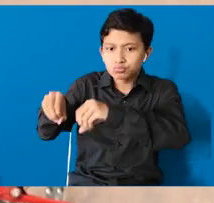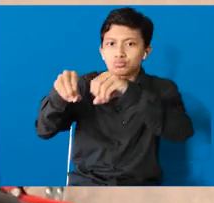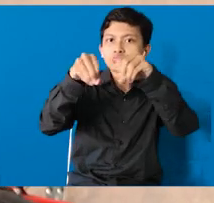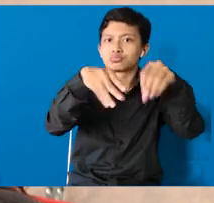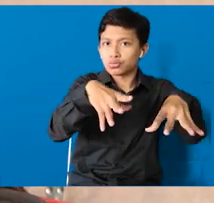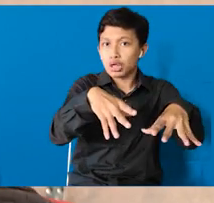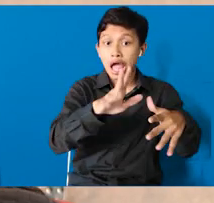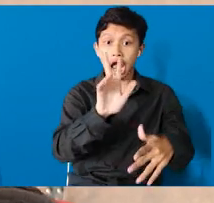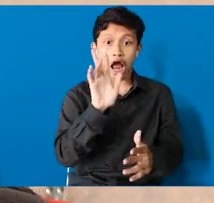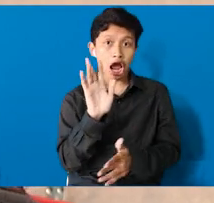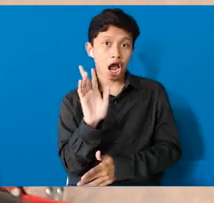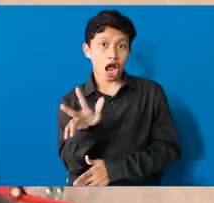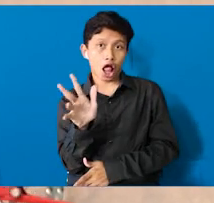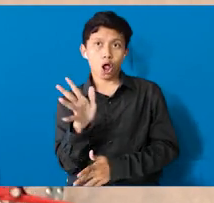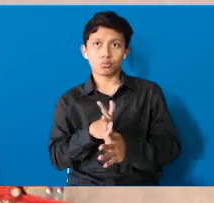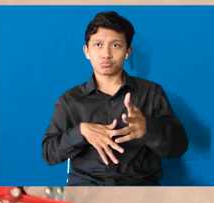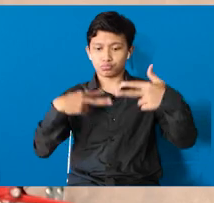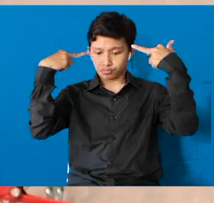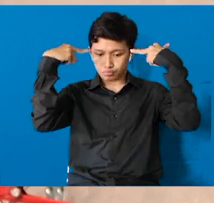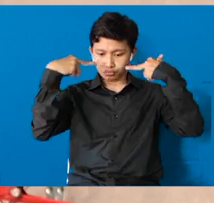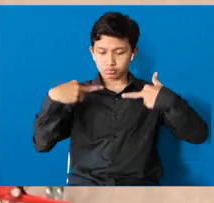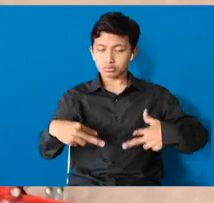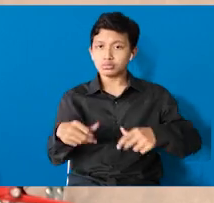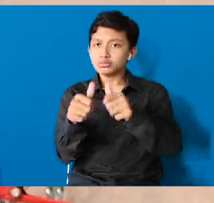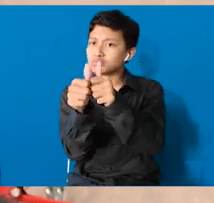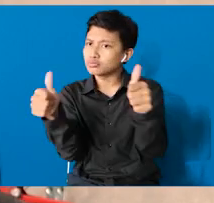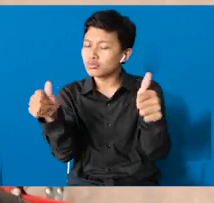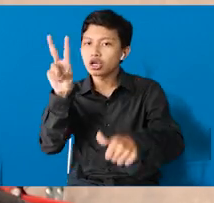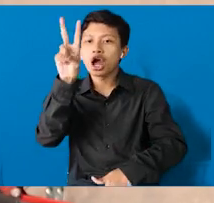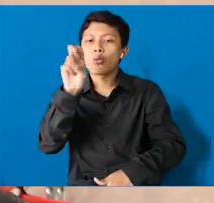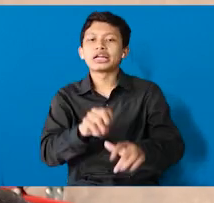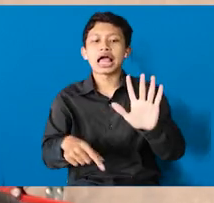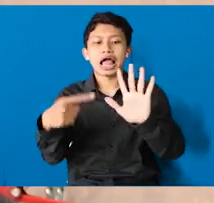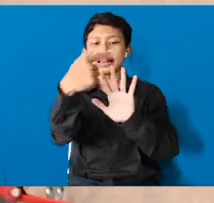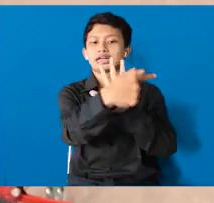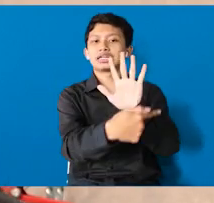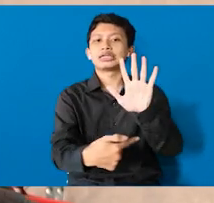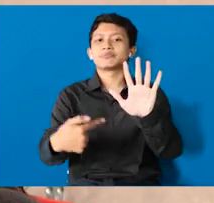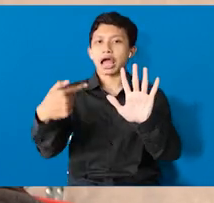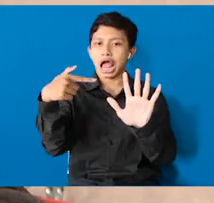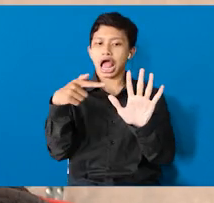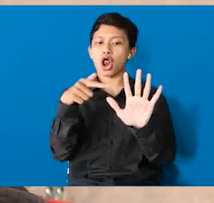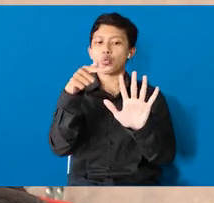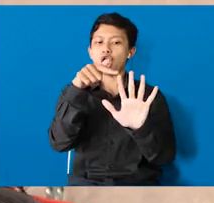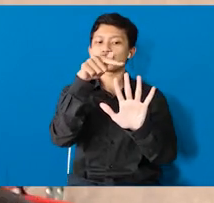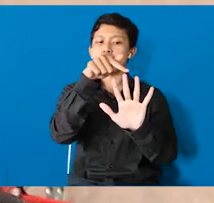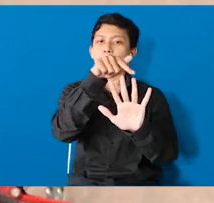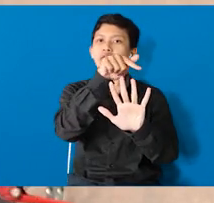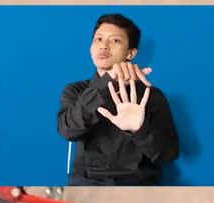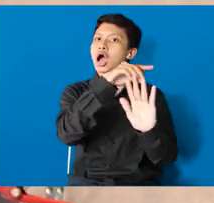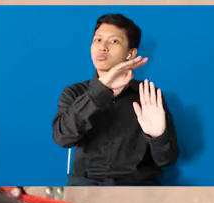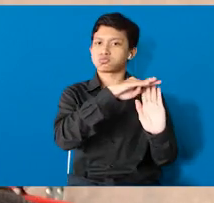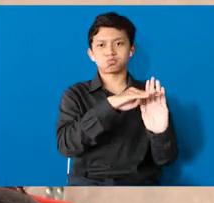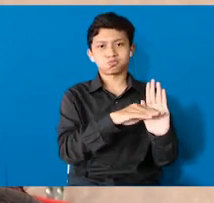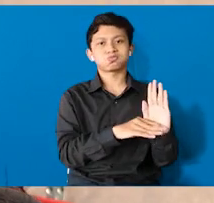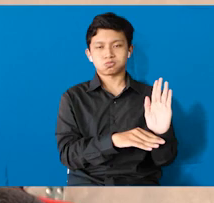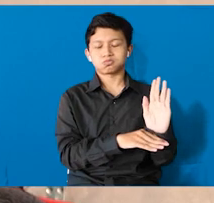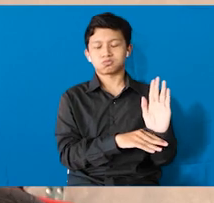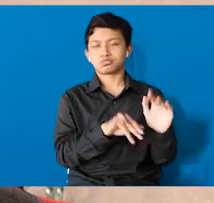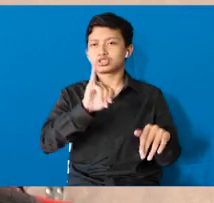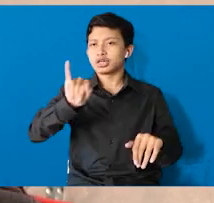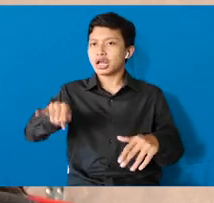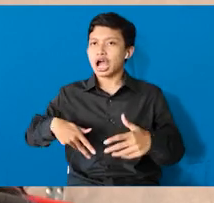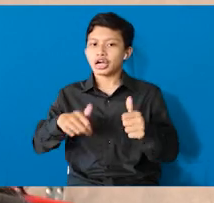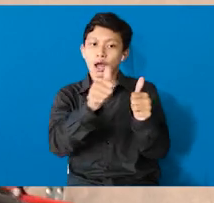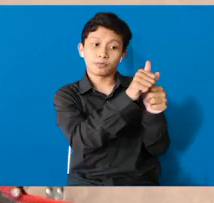dilakukan screening lengkap, maka minimal ada 5. Karena langkahnya ada 5. Jadi ada petugas di pendaftaran, barangkali